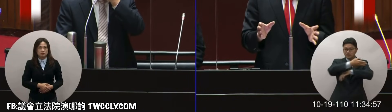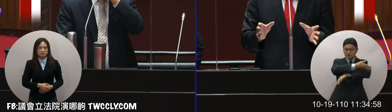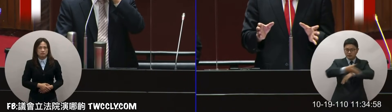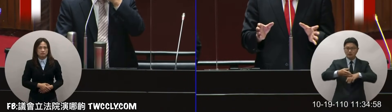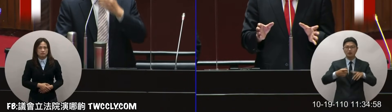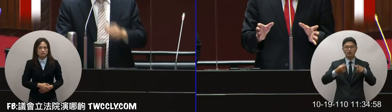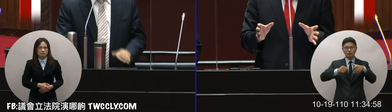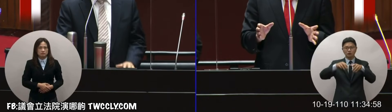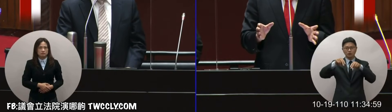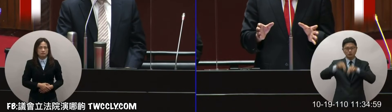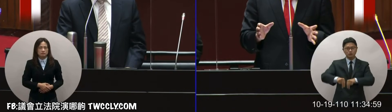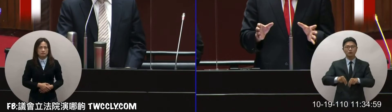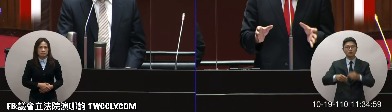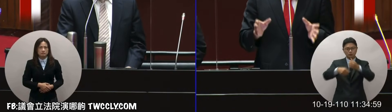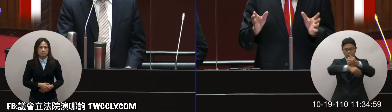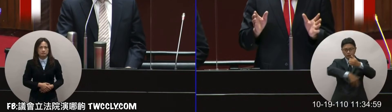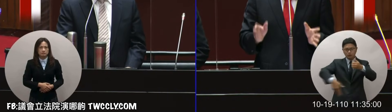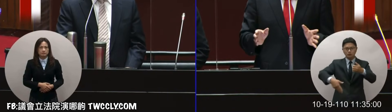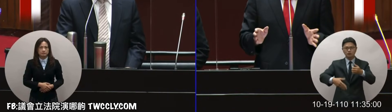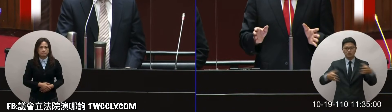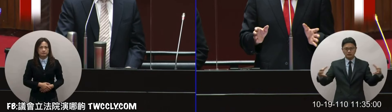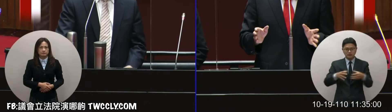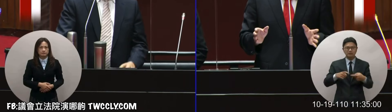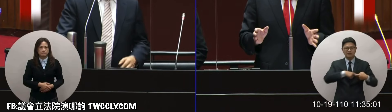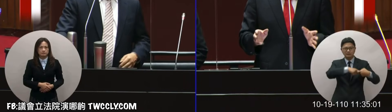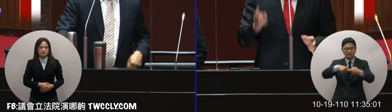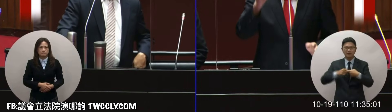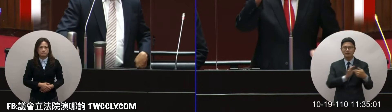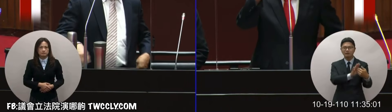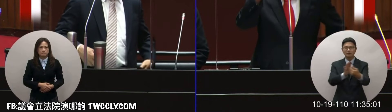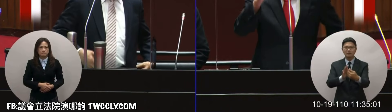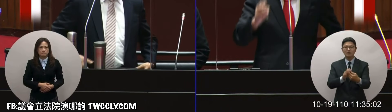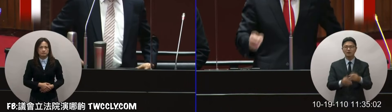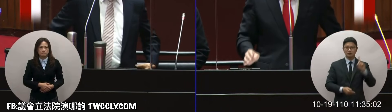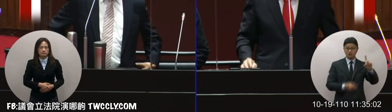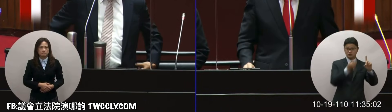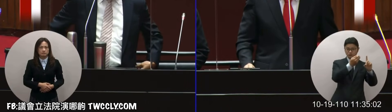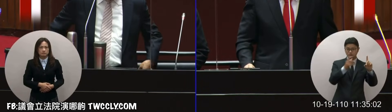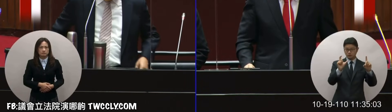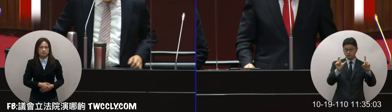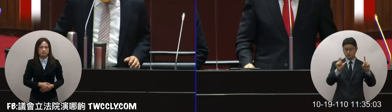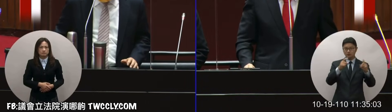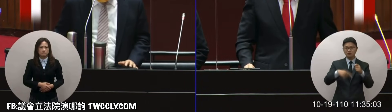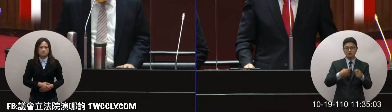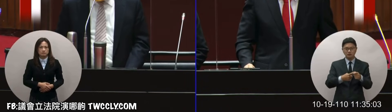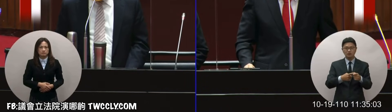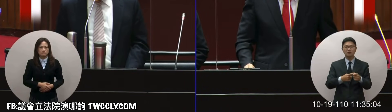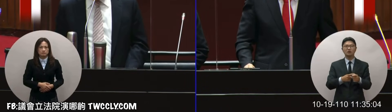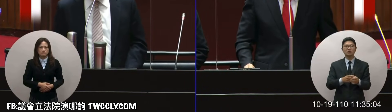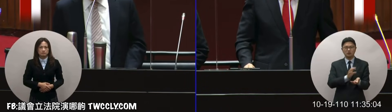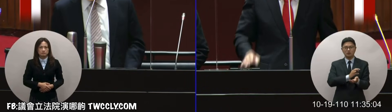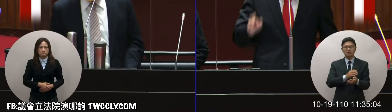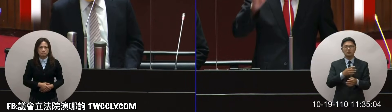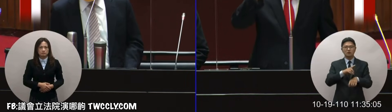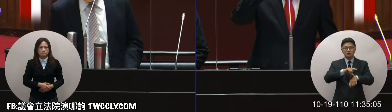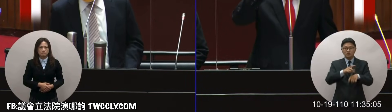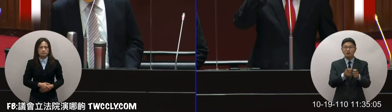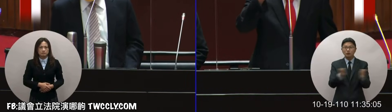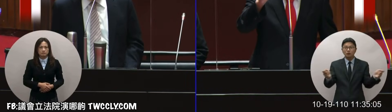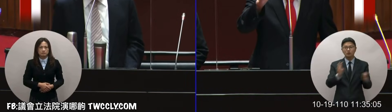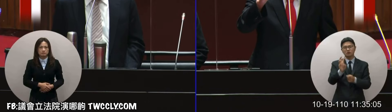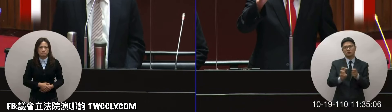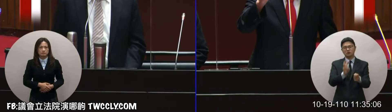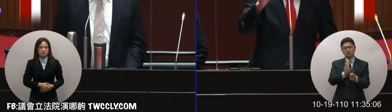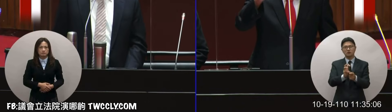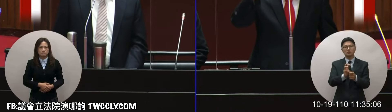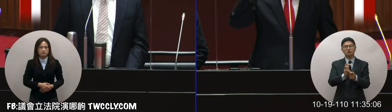后，从1960年花了30年的时间，苏联